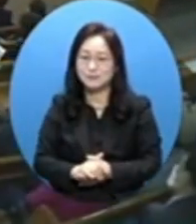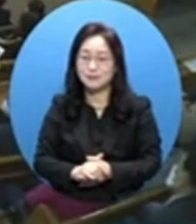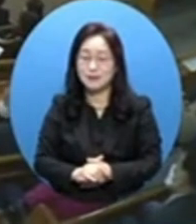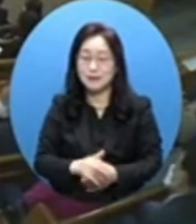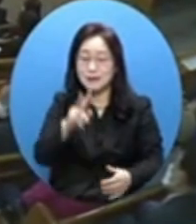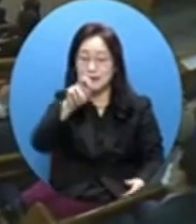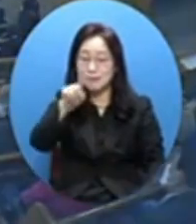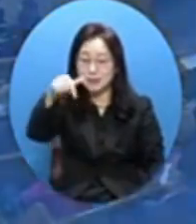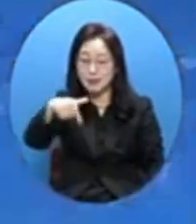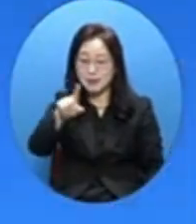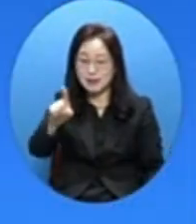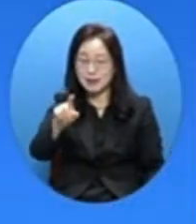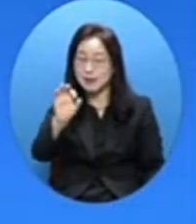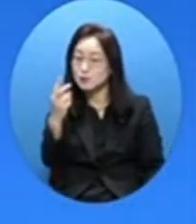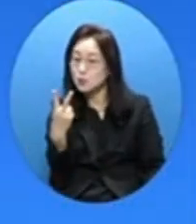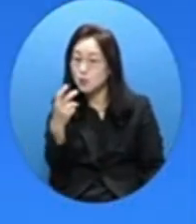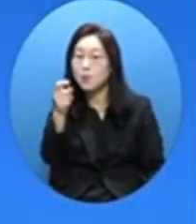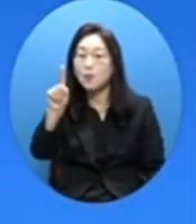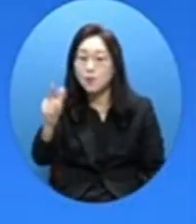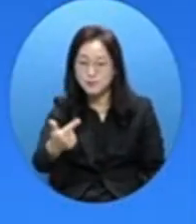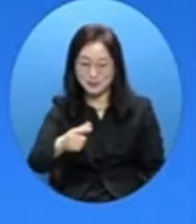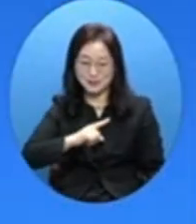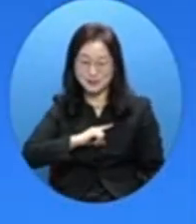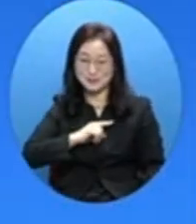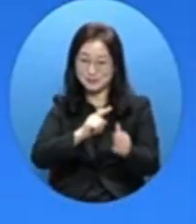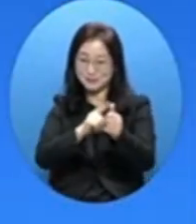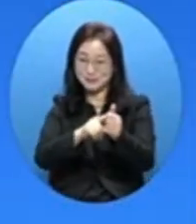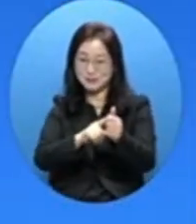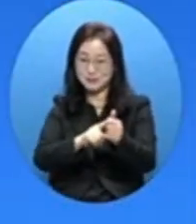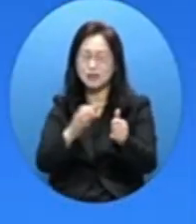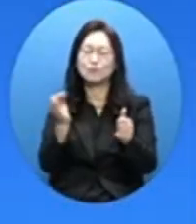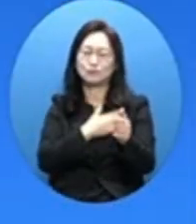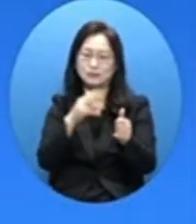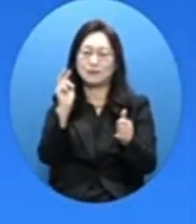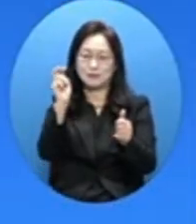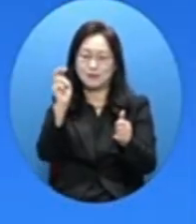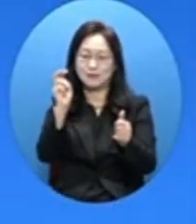마가 요한의 집이 아마 큰 부자였던 것 같습니다. 그래서 그